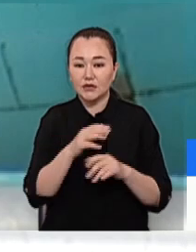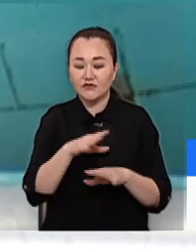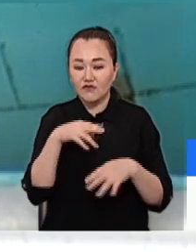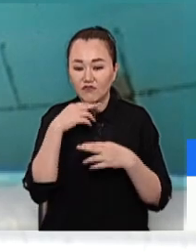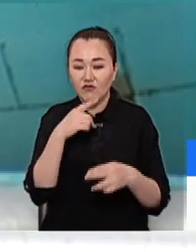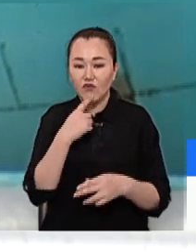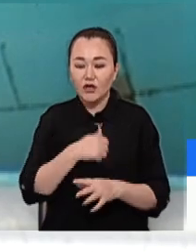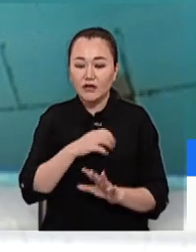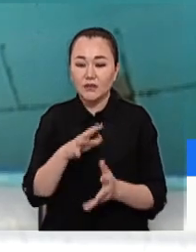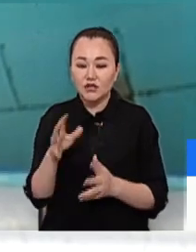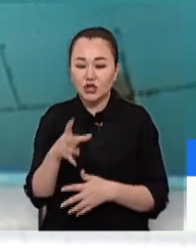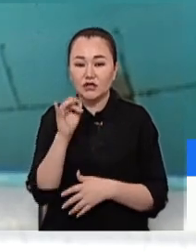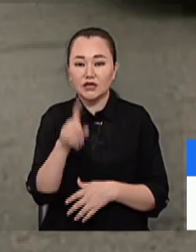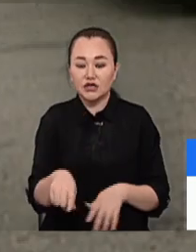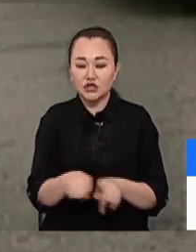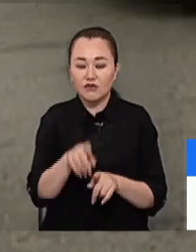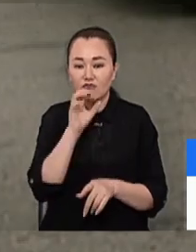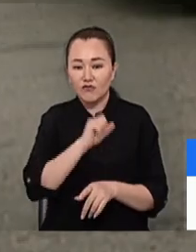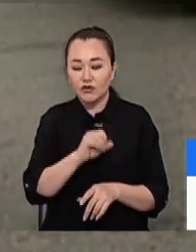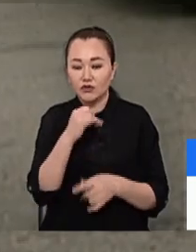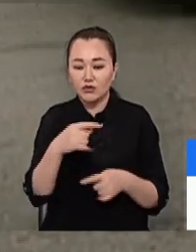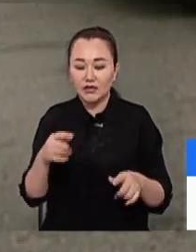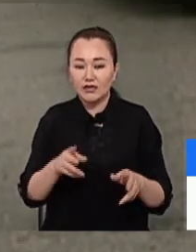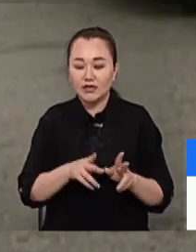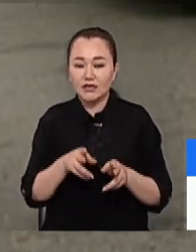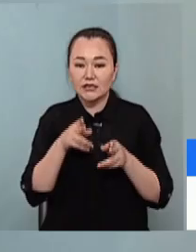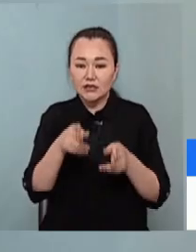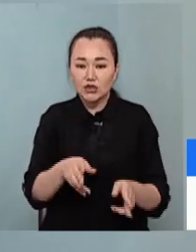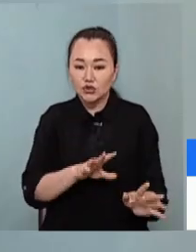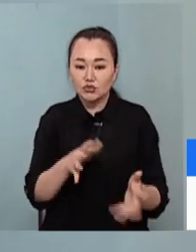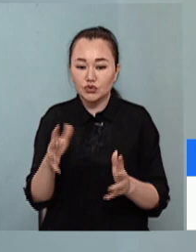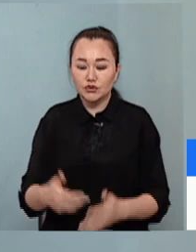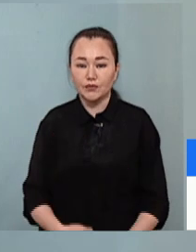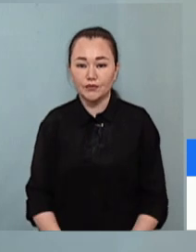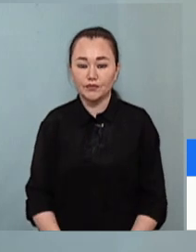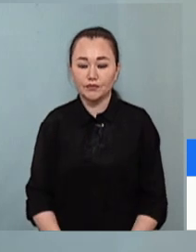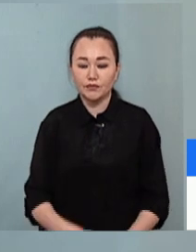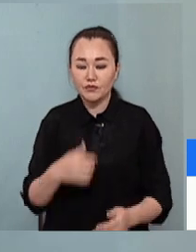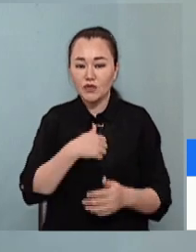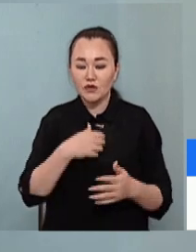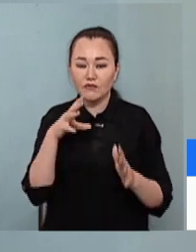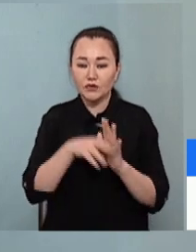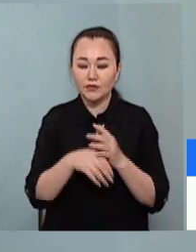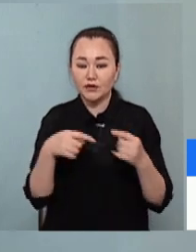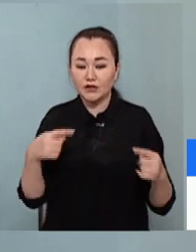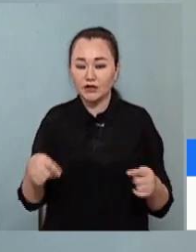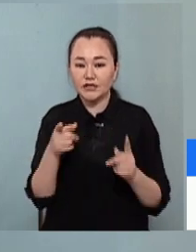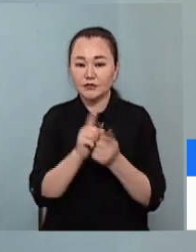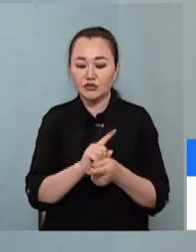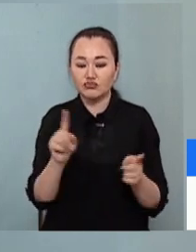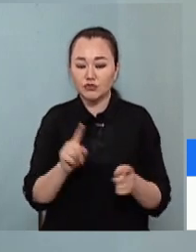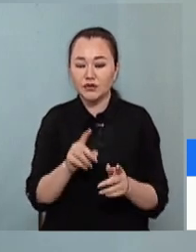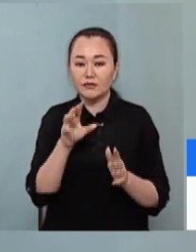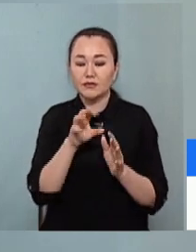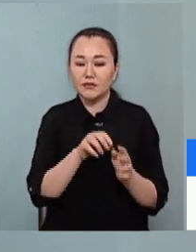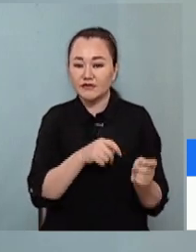внимание военные происшествия, а также угоны и другие криминальные случаи. Мы вносим некоторые структурные изменения, чтобы